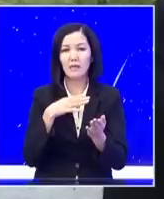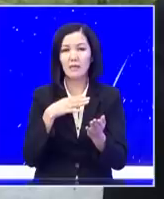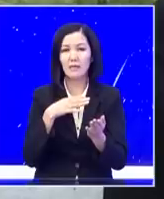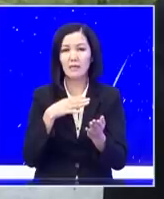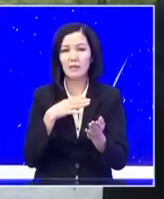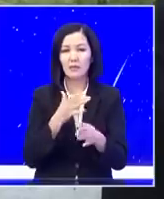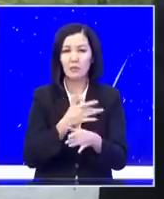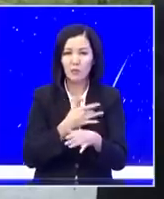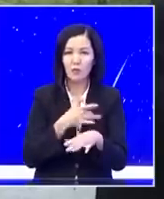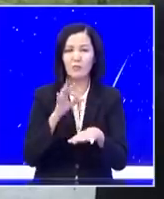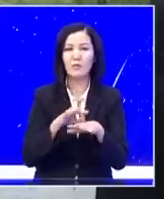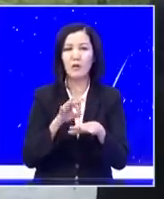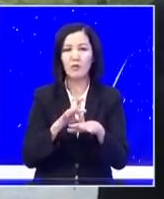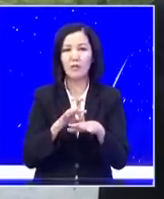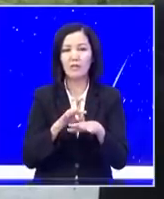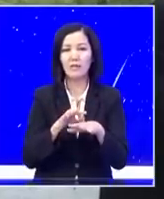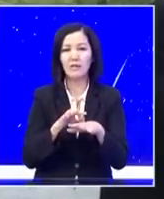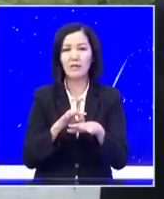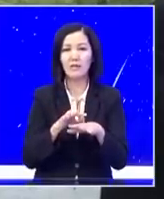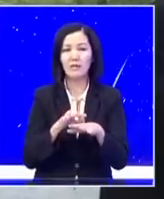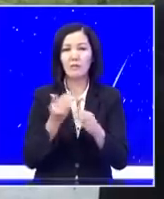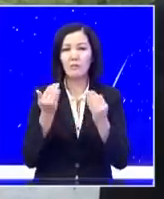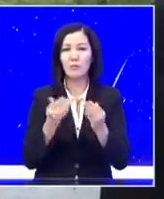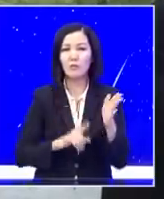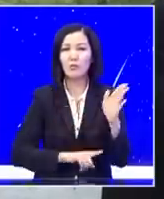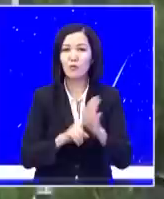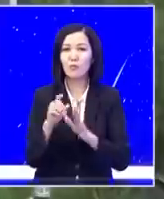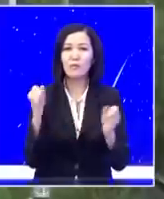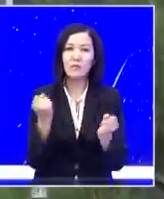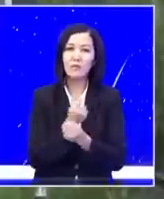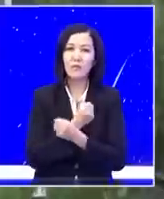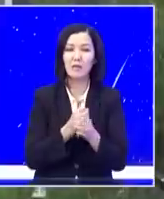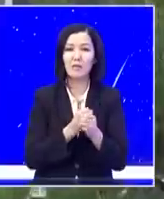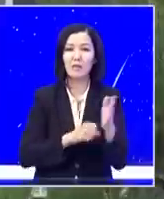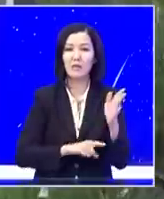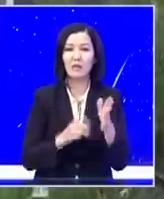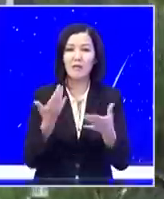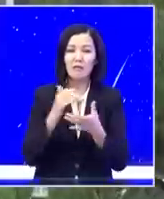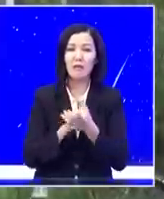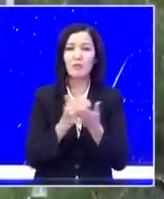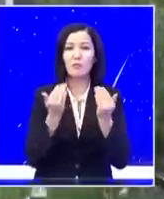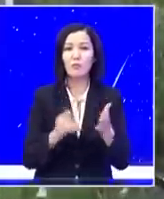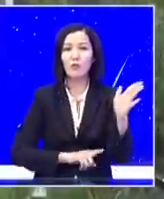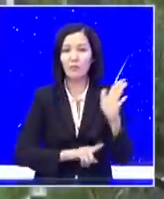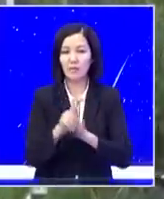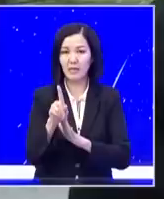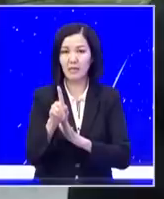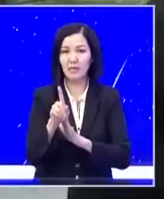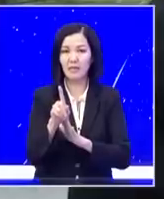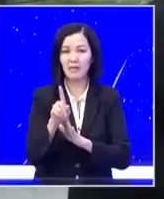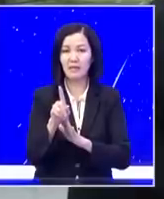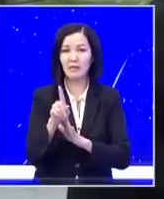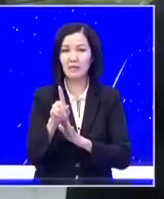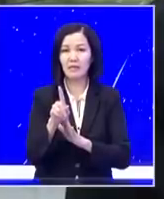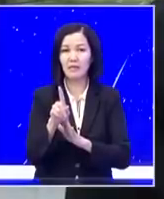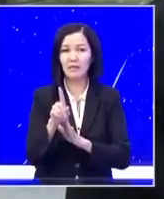Көңіліміз қимайды. Дәл осы сәттен сағынуды бастадық. Бейсенді тану бүгіннен басталады.